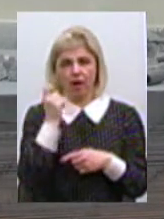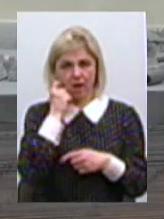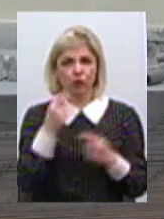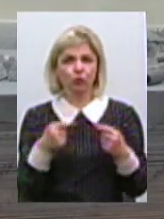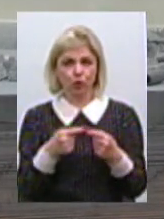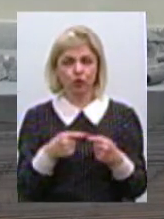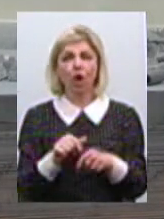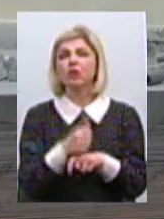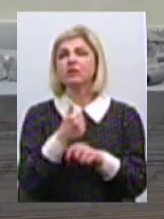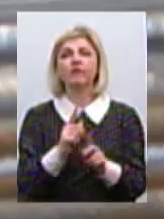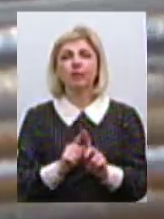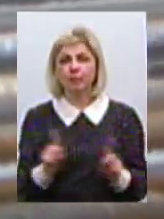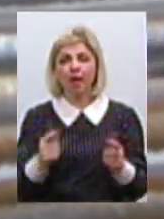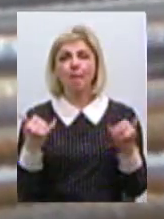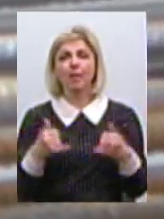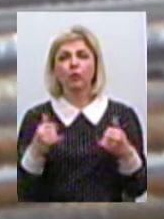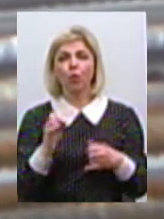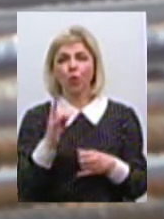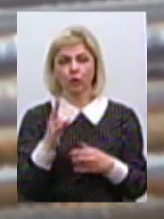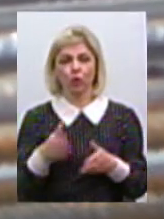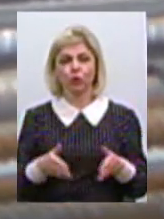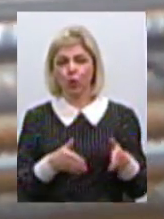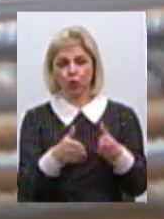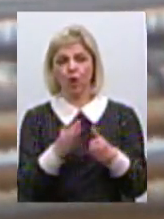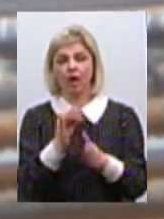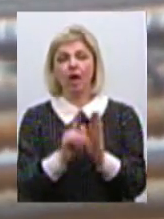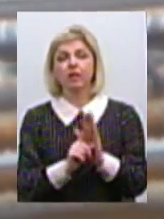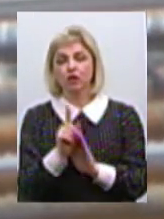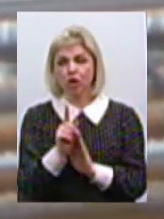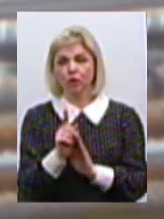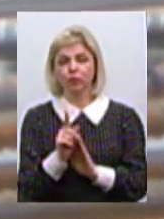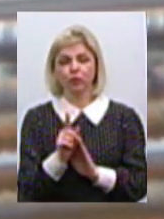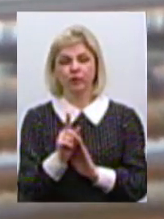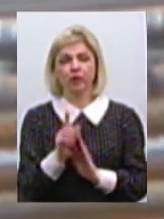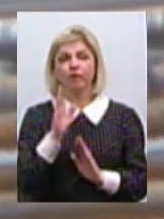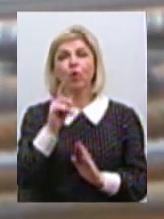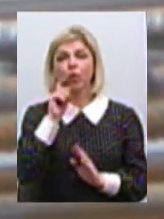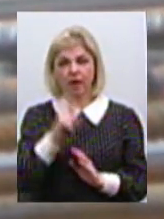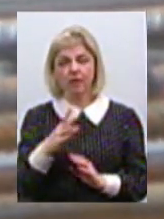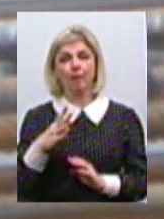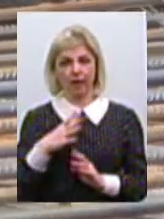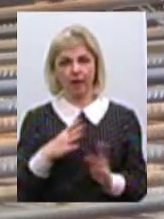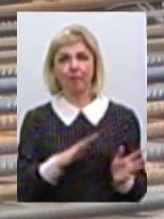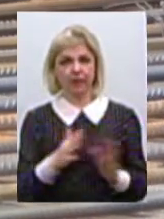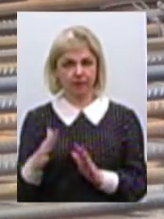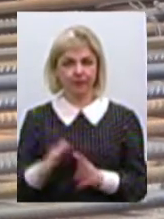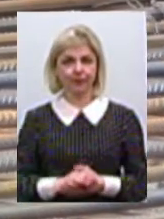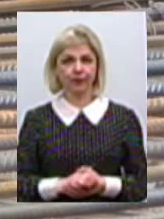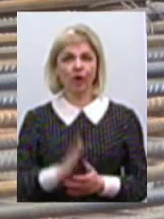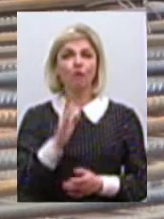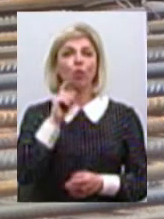чому основна специфіка бетонної дороги? І давайте тоді по початку. В Україні були прецеденти вже, так? В Україні у